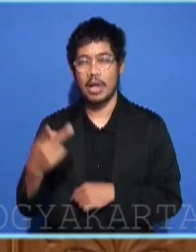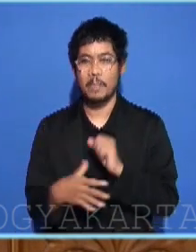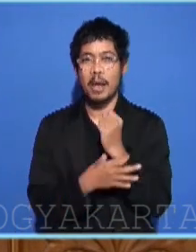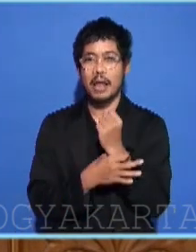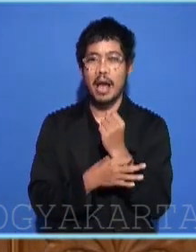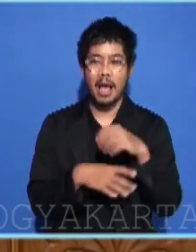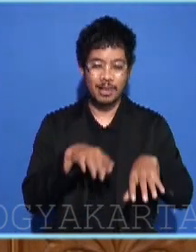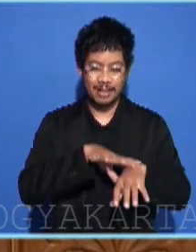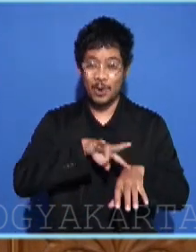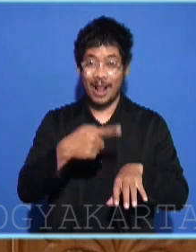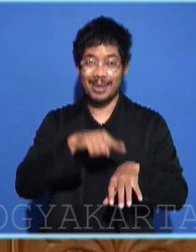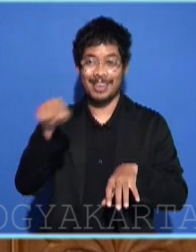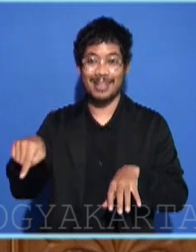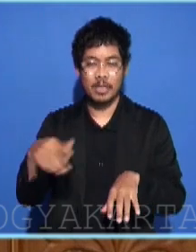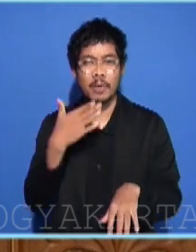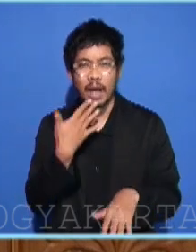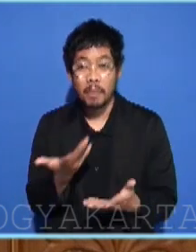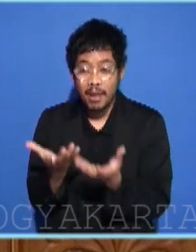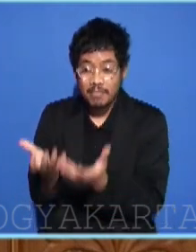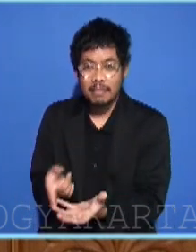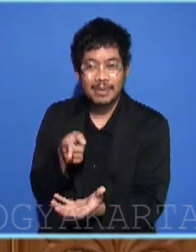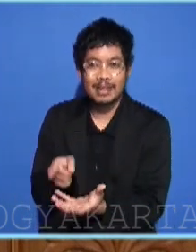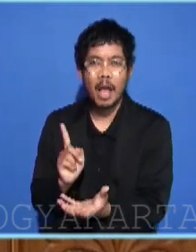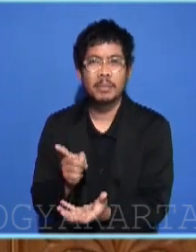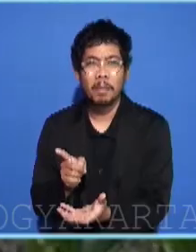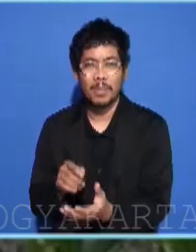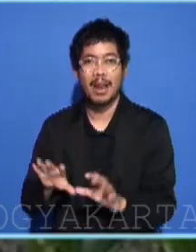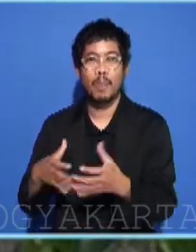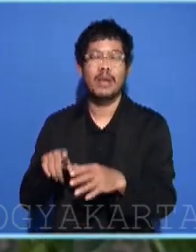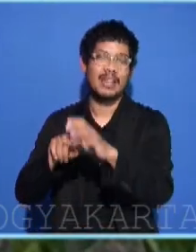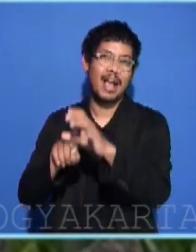bobot ingkang sae jalaran sinengkuyung kawontenan cuacanipun.